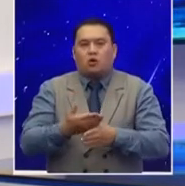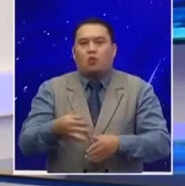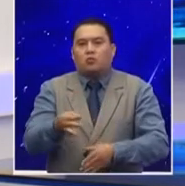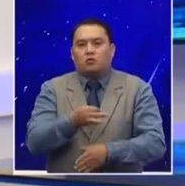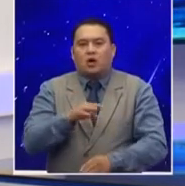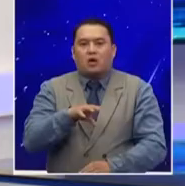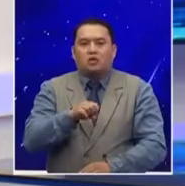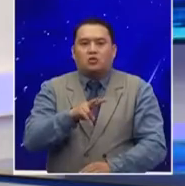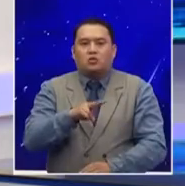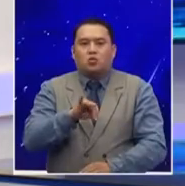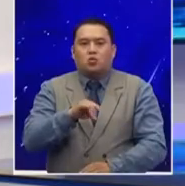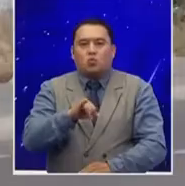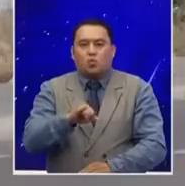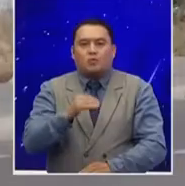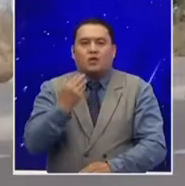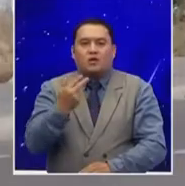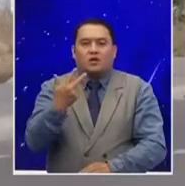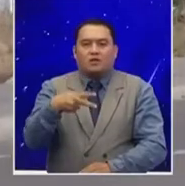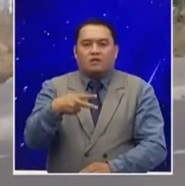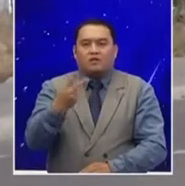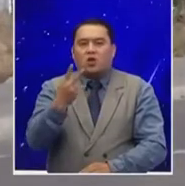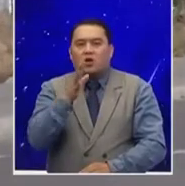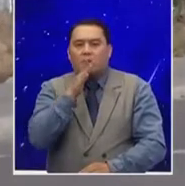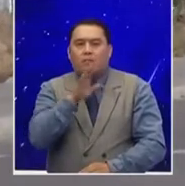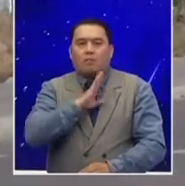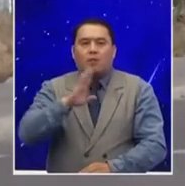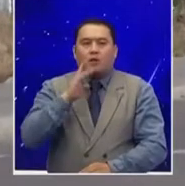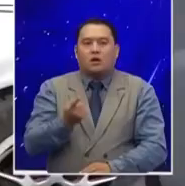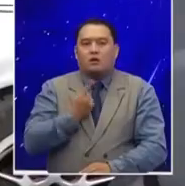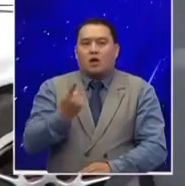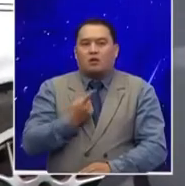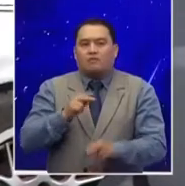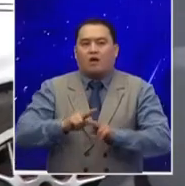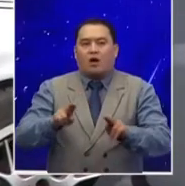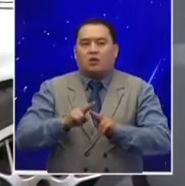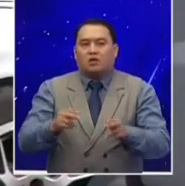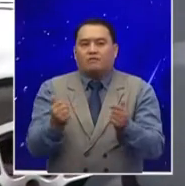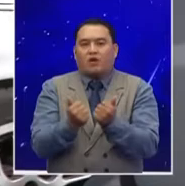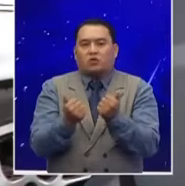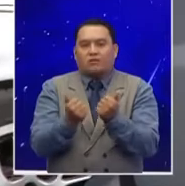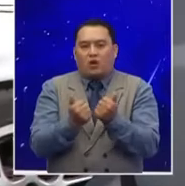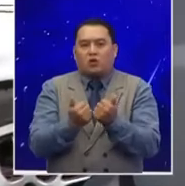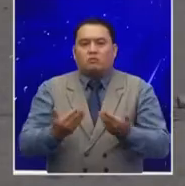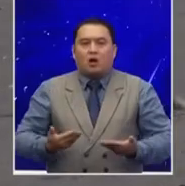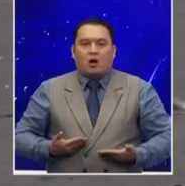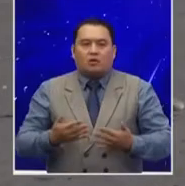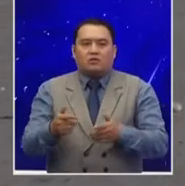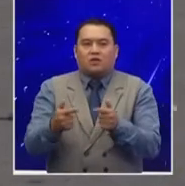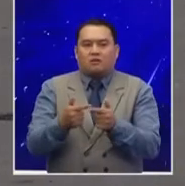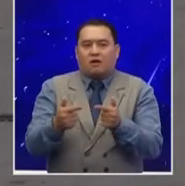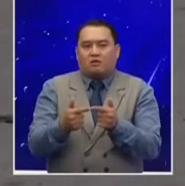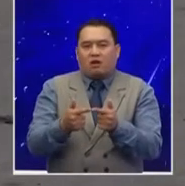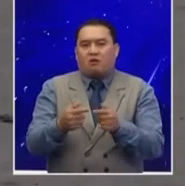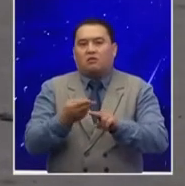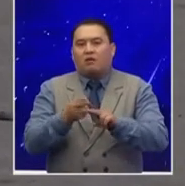жительница областного центра Айсулу Серикбол. 23-летняя мать-одиночка воспитывает близняшек. Проживая в съемной квартире,